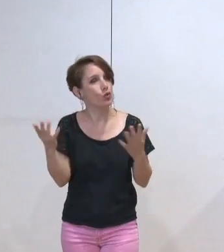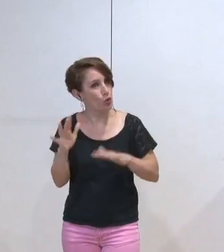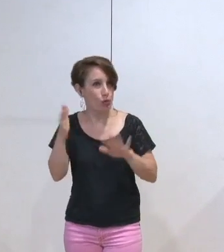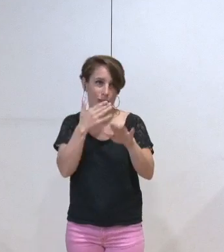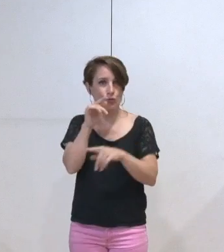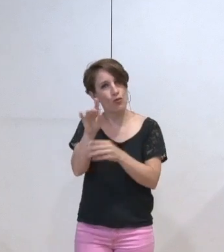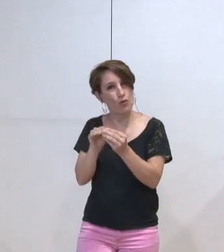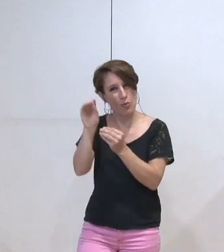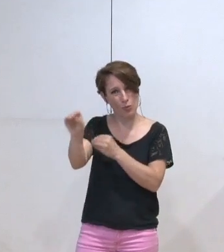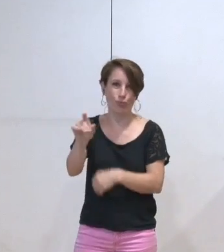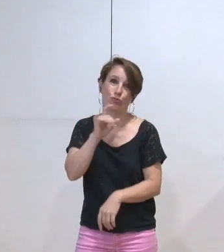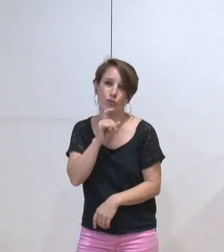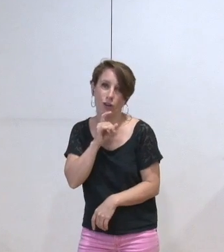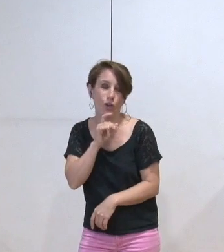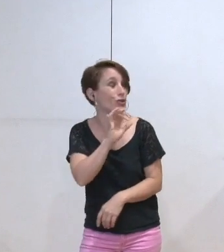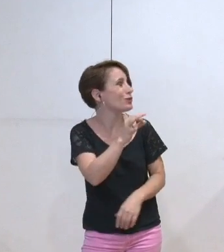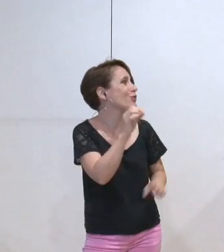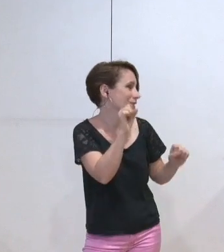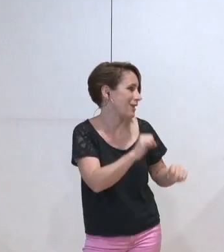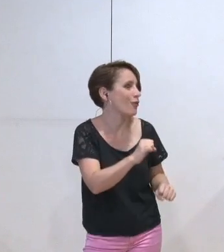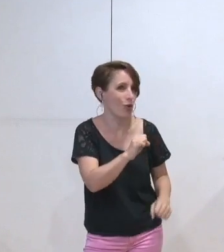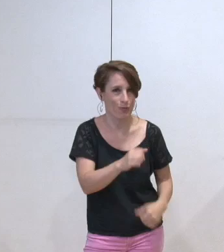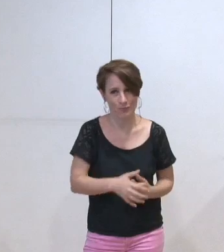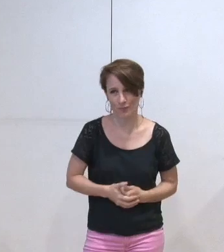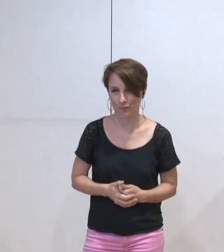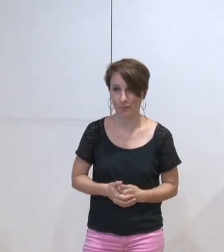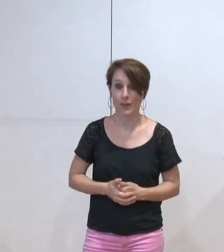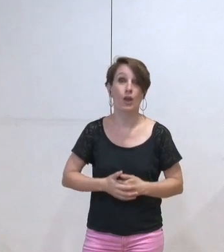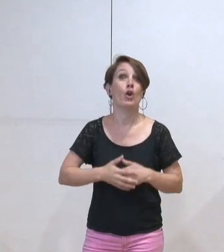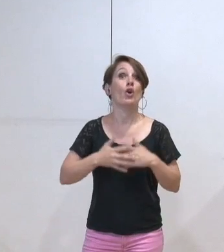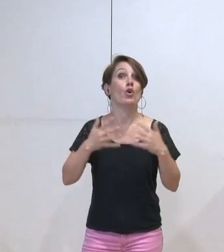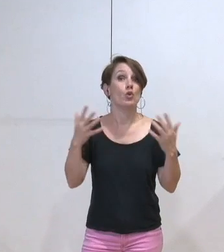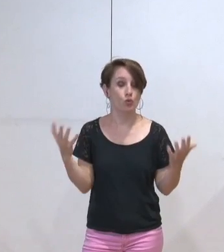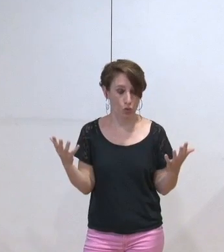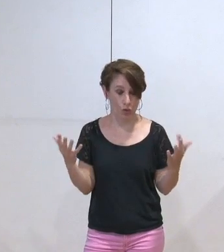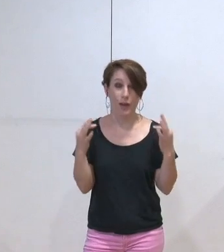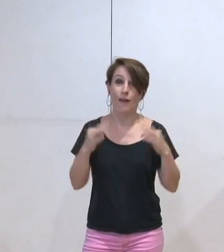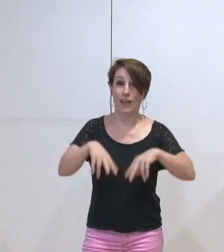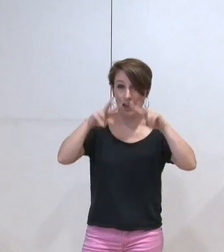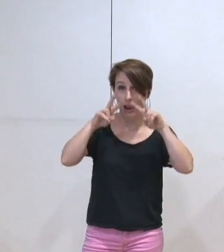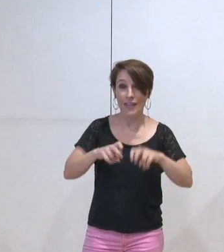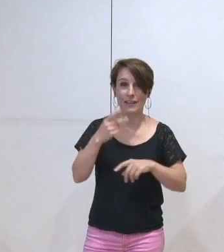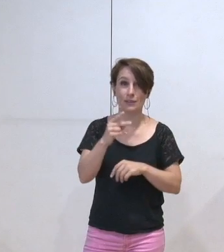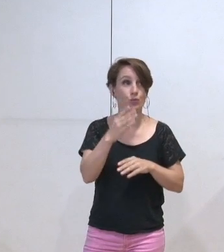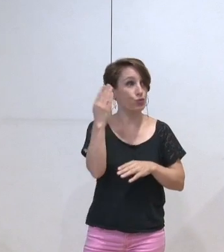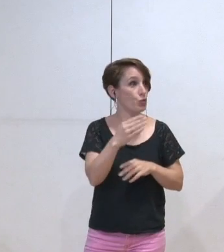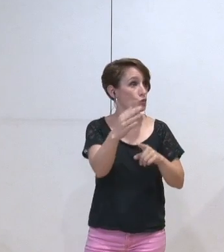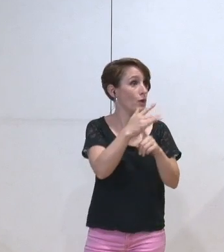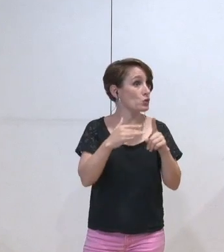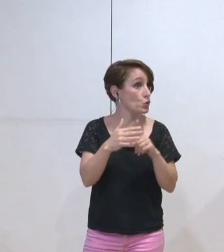la parole tout à l'heure madame dan du coup sur l'analyse des besoins sociaux y y